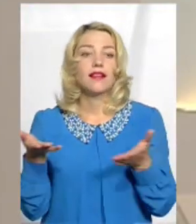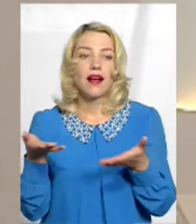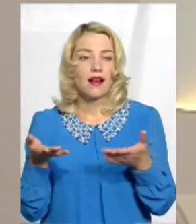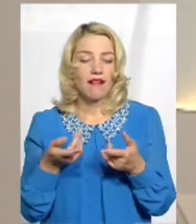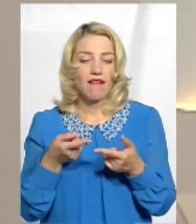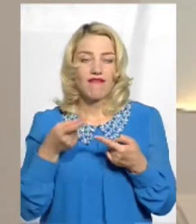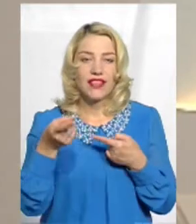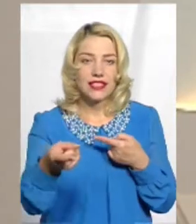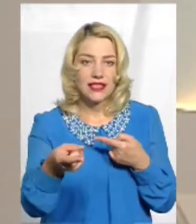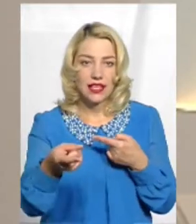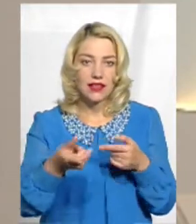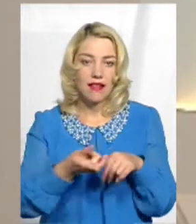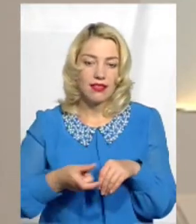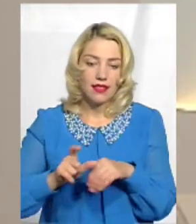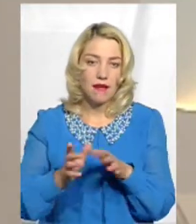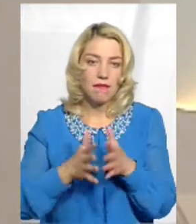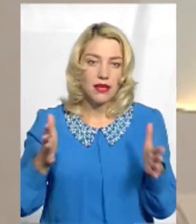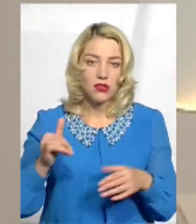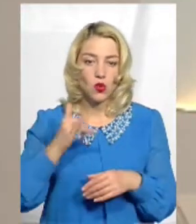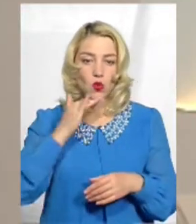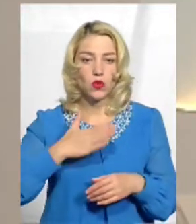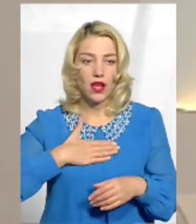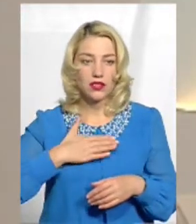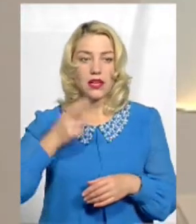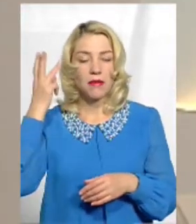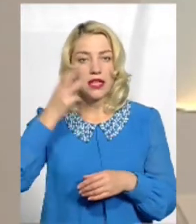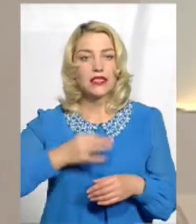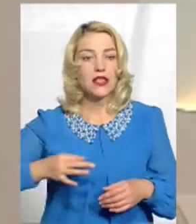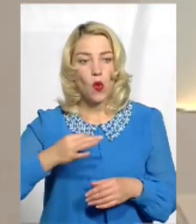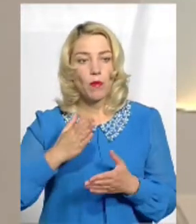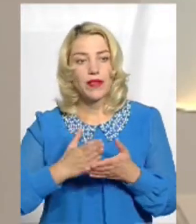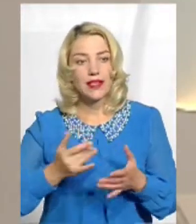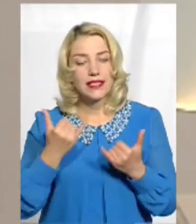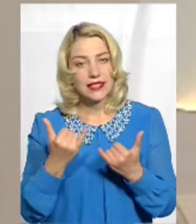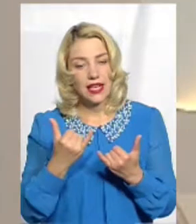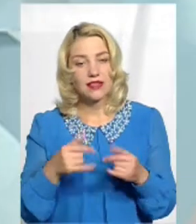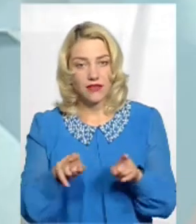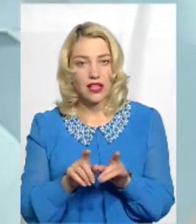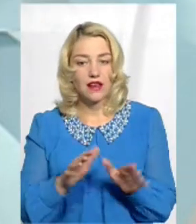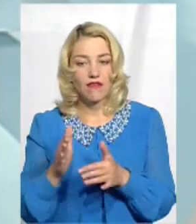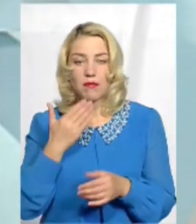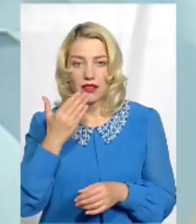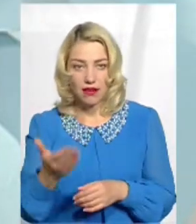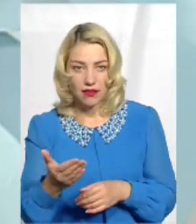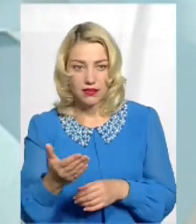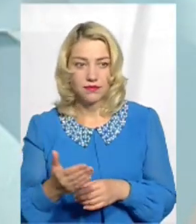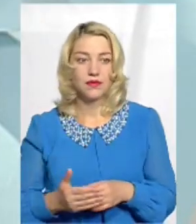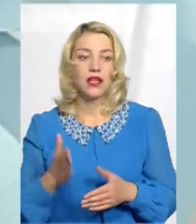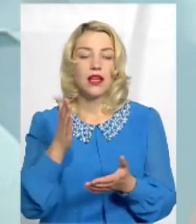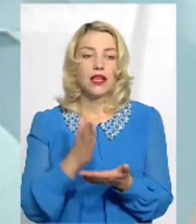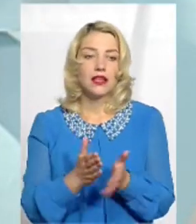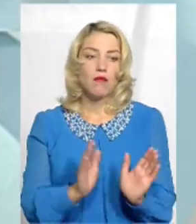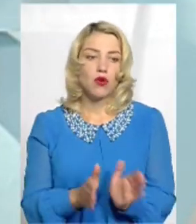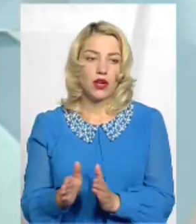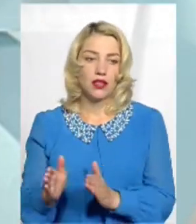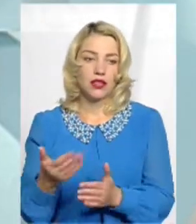Яка відстань найбільша? От у нас у Хмельницькій області є зараз в таких випадках? Ну, є